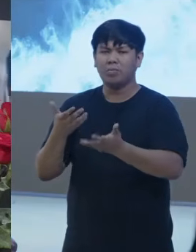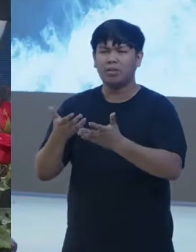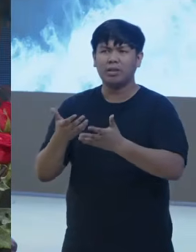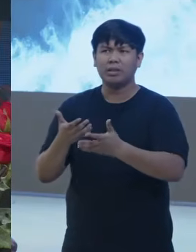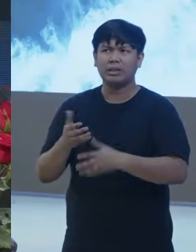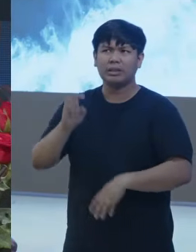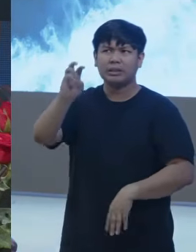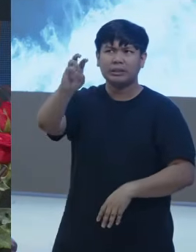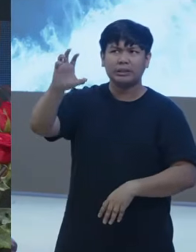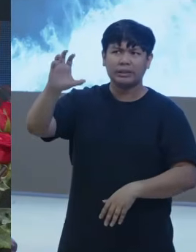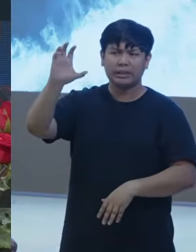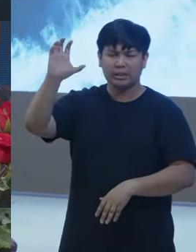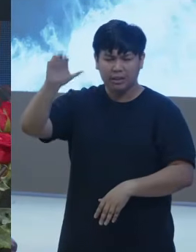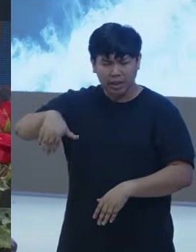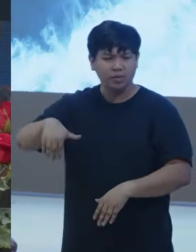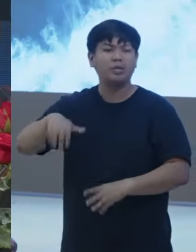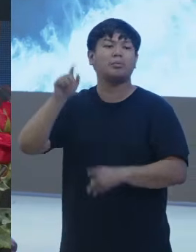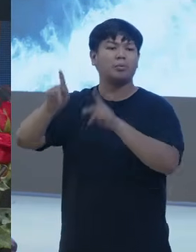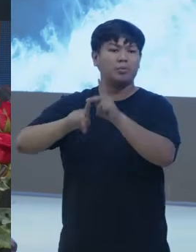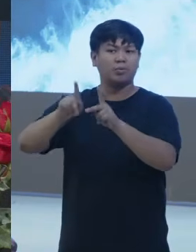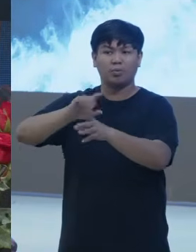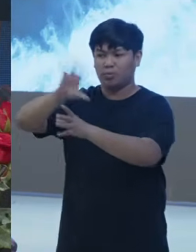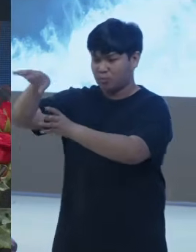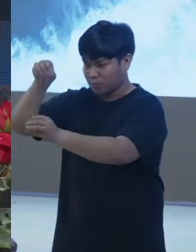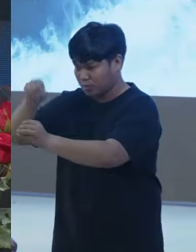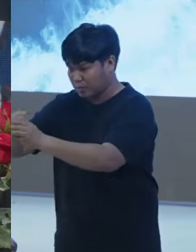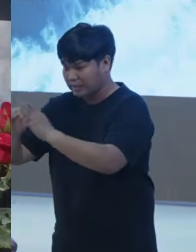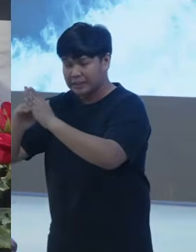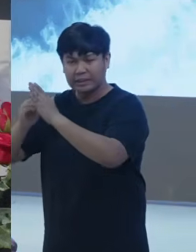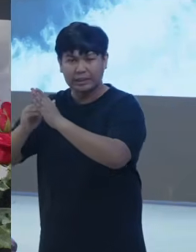karamihan, 600,000 ang nasa Nineveh.